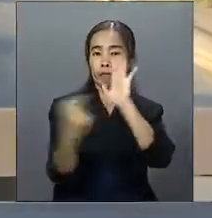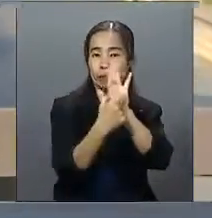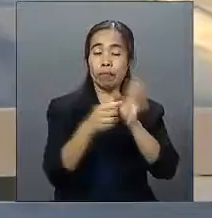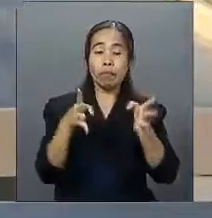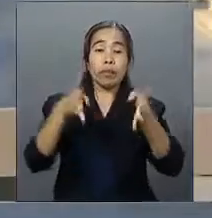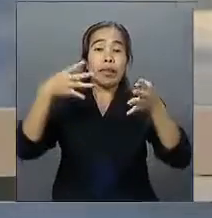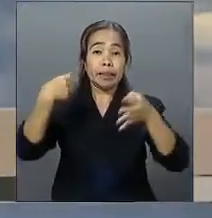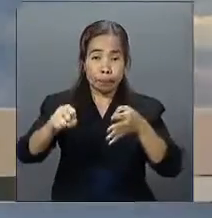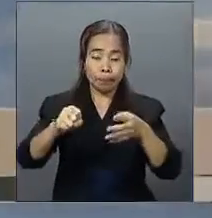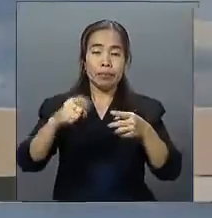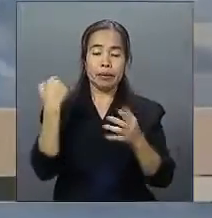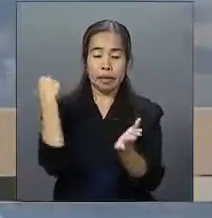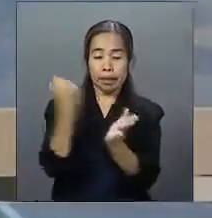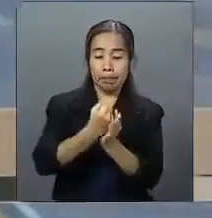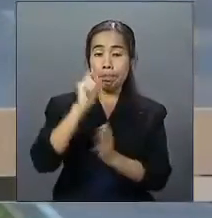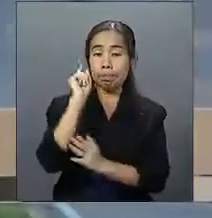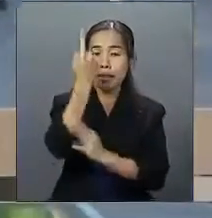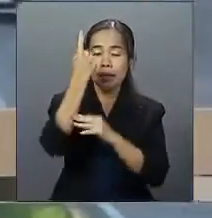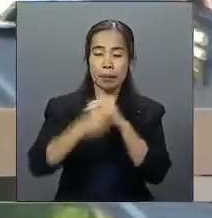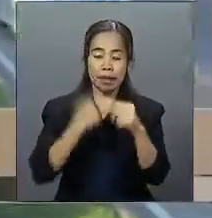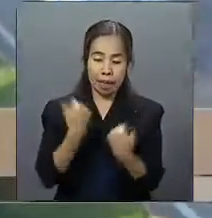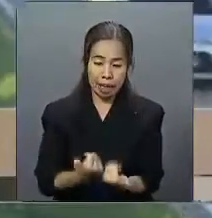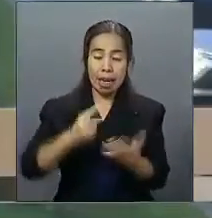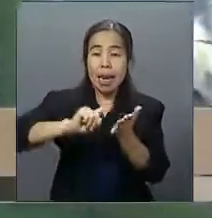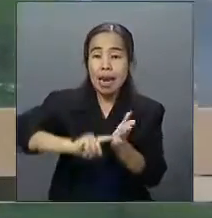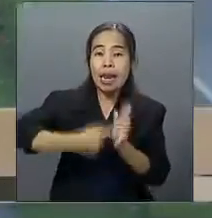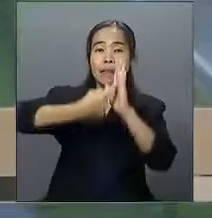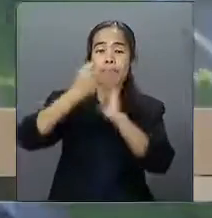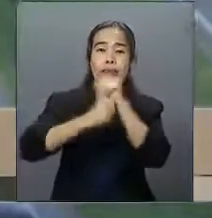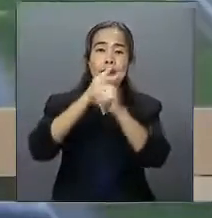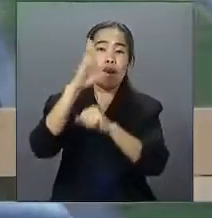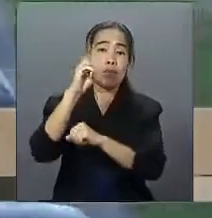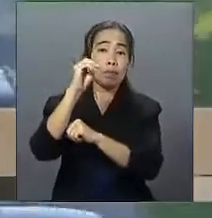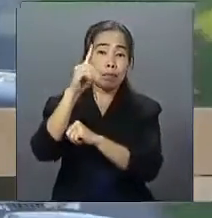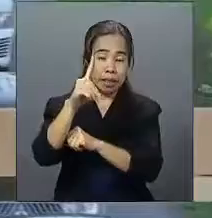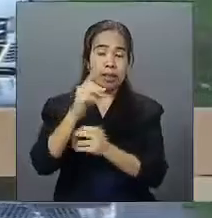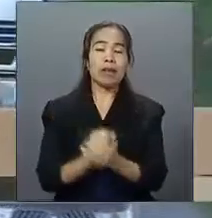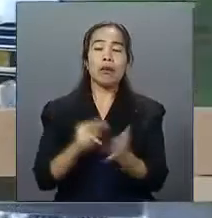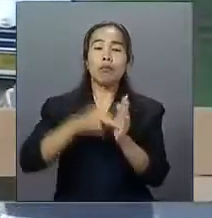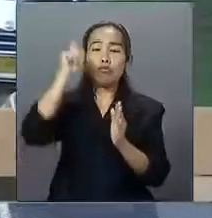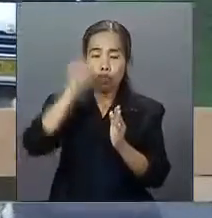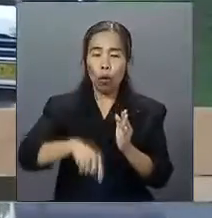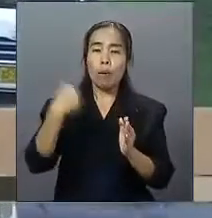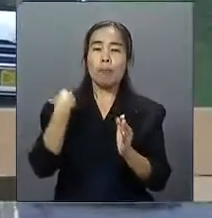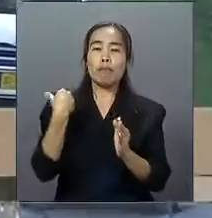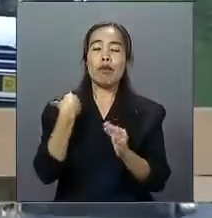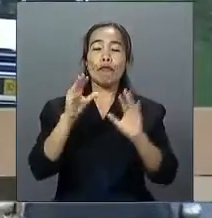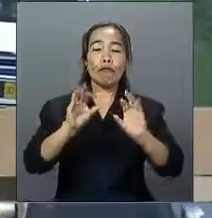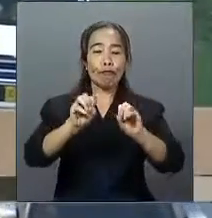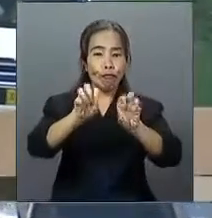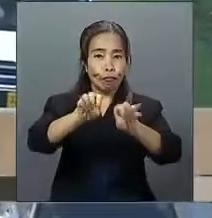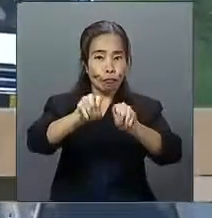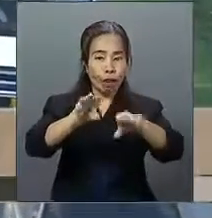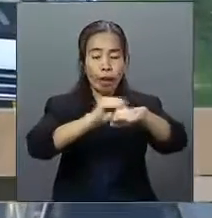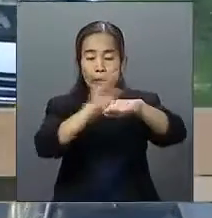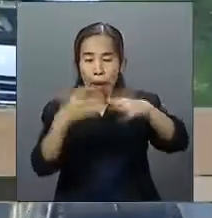ที่จดทะเบียนใหม่ตั้งแต่วันที่1มกราคมปี2561เป็นต้นไปต้องติดตั้งอุปกรณ์สะท้อนแสงหรือแผ่